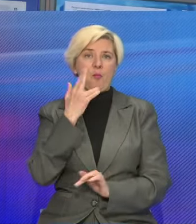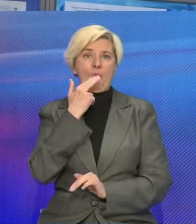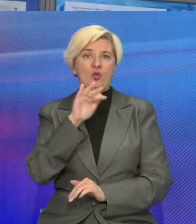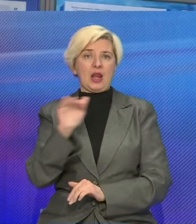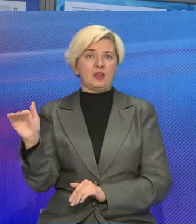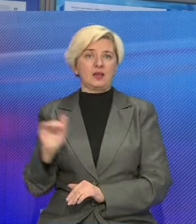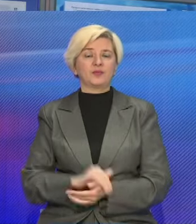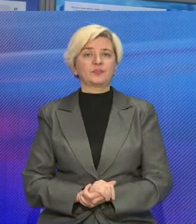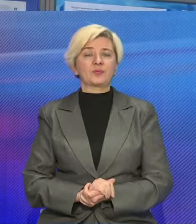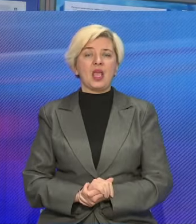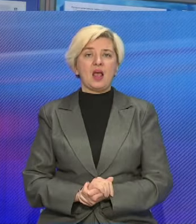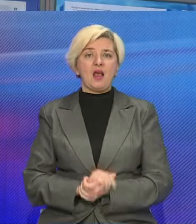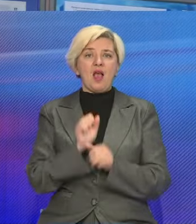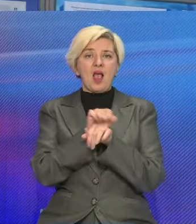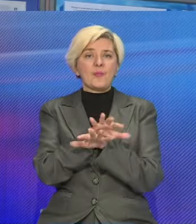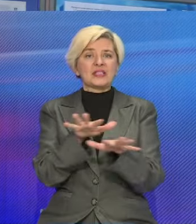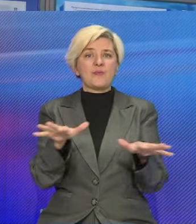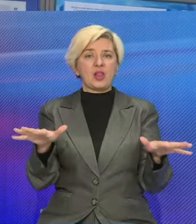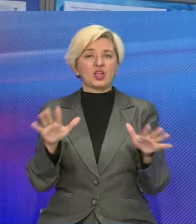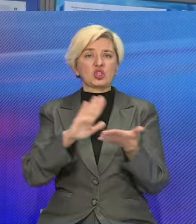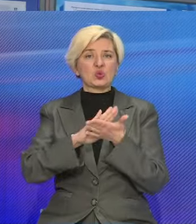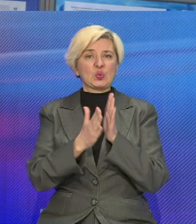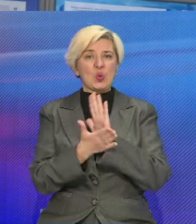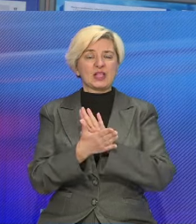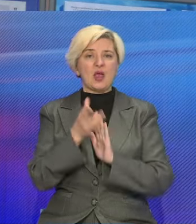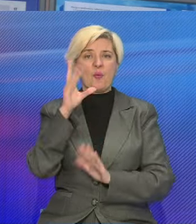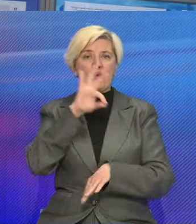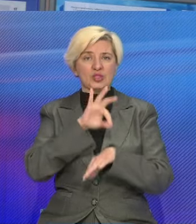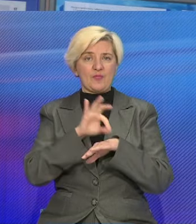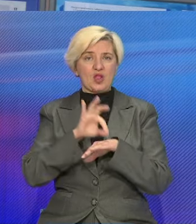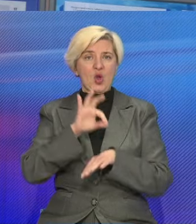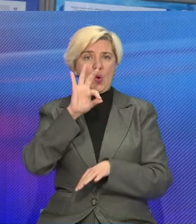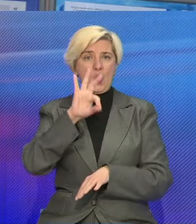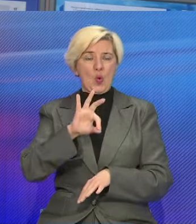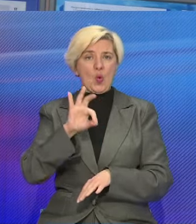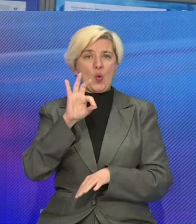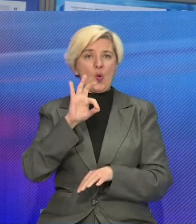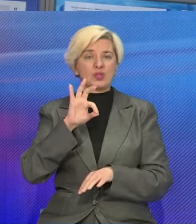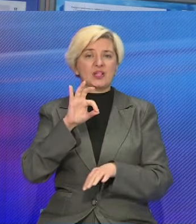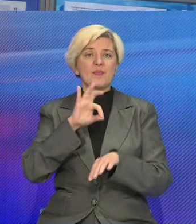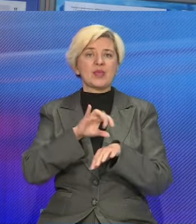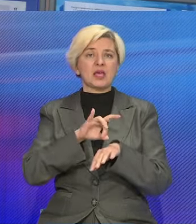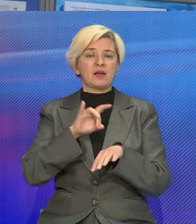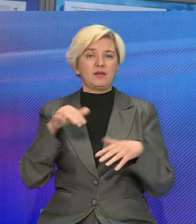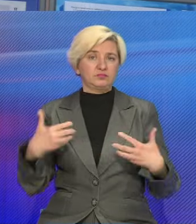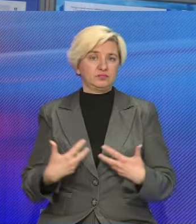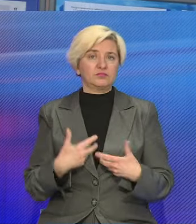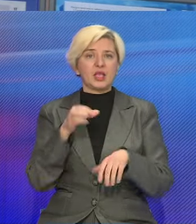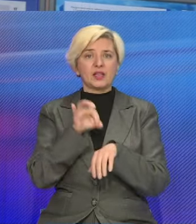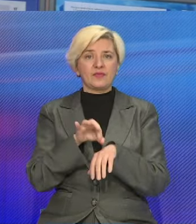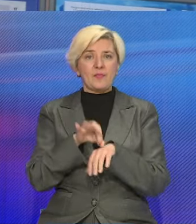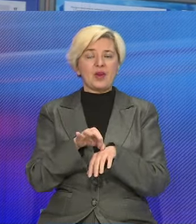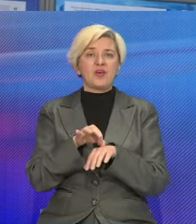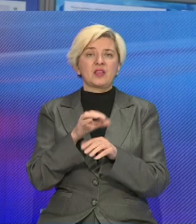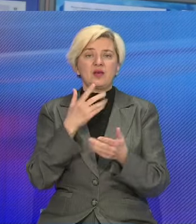Гідрогічна ситуація по заболеваемости острими респіраторними інфекціями соответствують сезону года. Действительно,